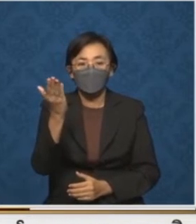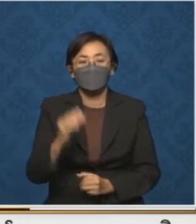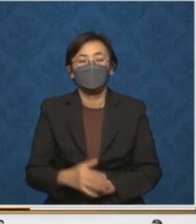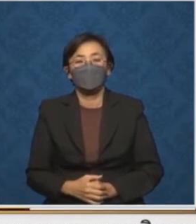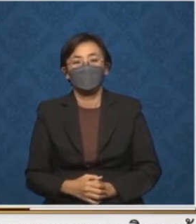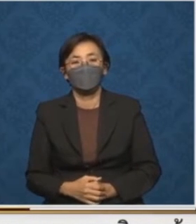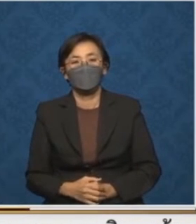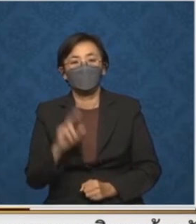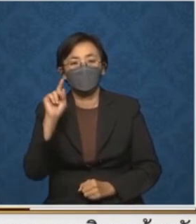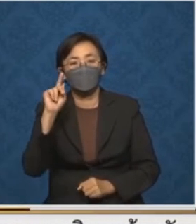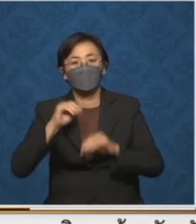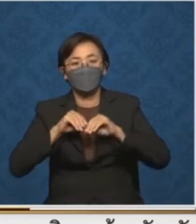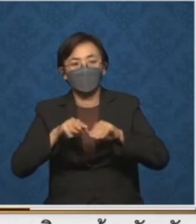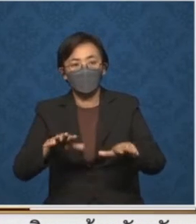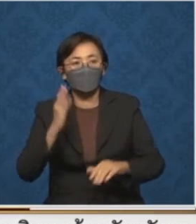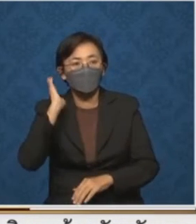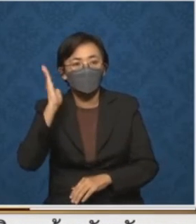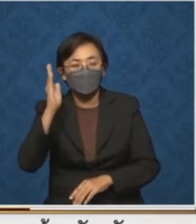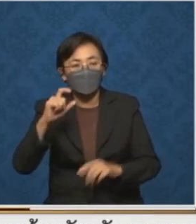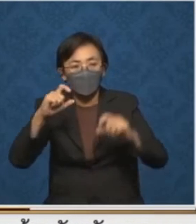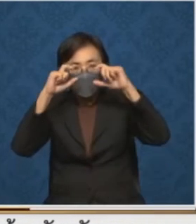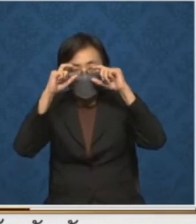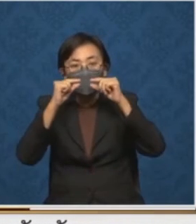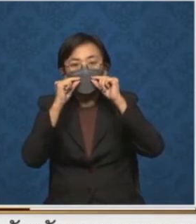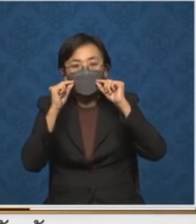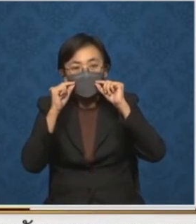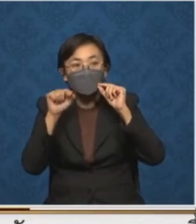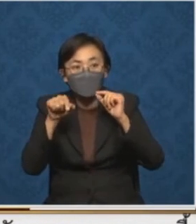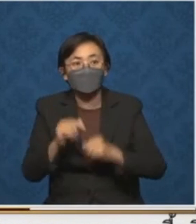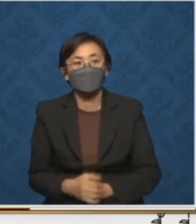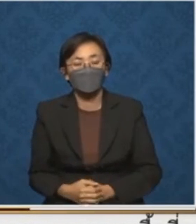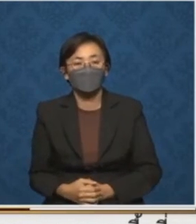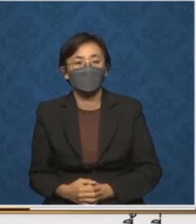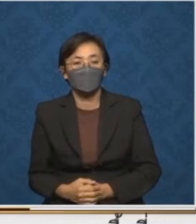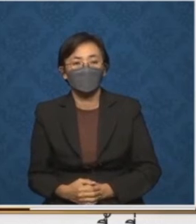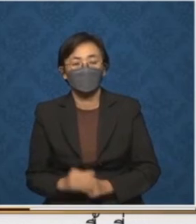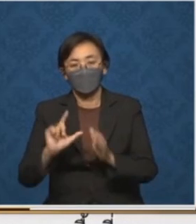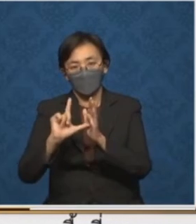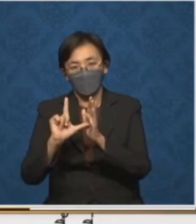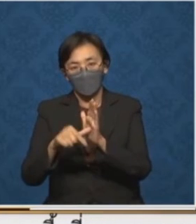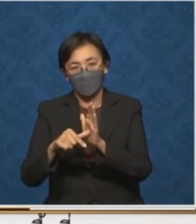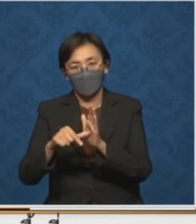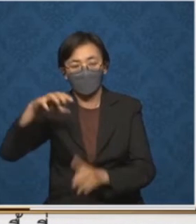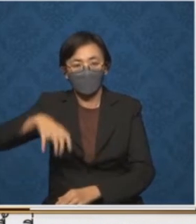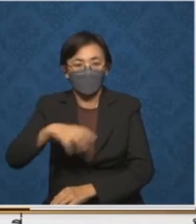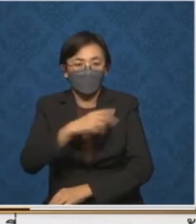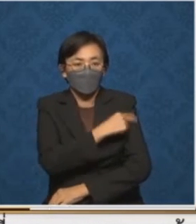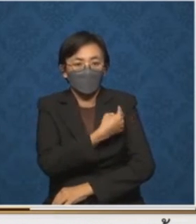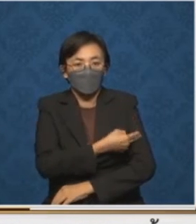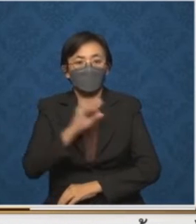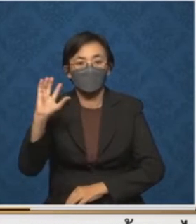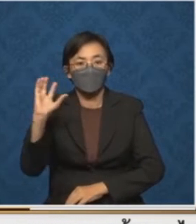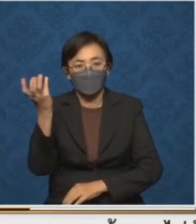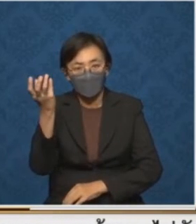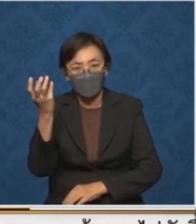นี้มีคนได้ยนคามจำตรงและเข้าไปอยู่ในโควักศแล้วนะทั้งหมด 192 ประเทศครั ผมอ่านมาตรนี้นะ ผมบอก